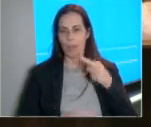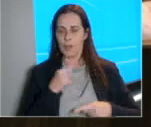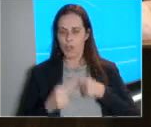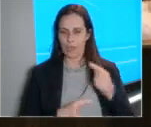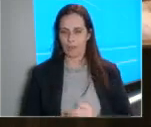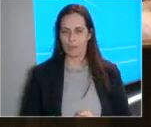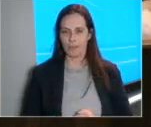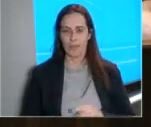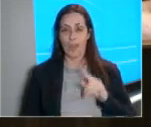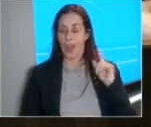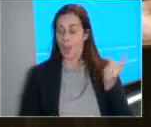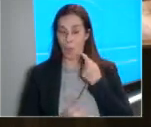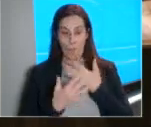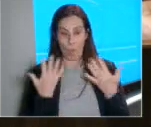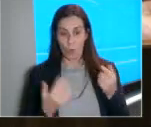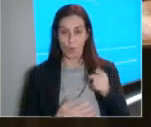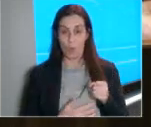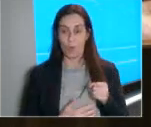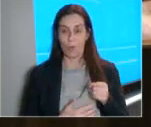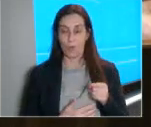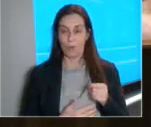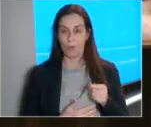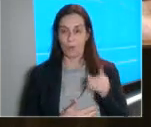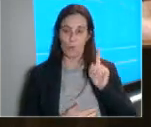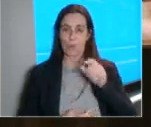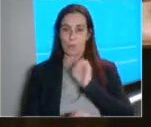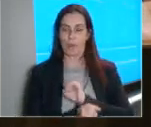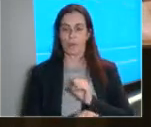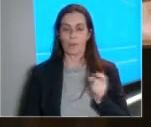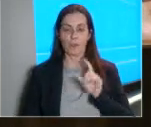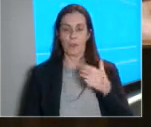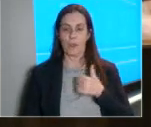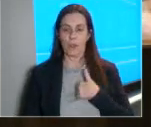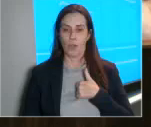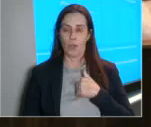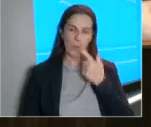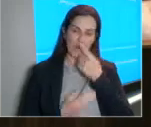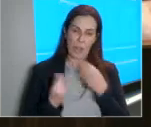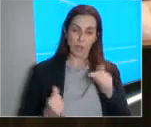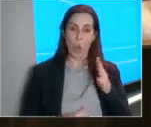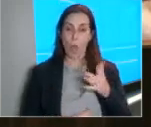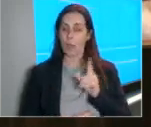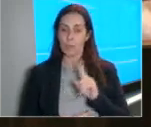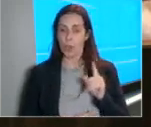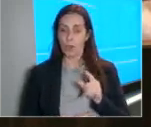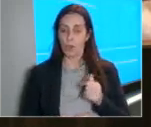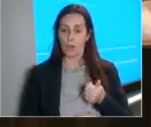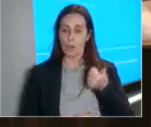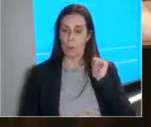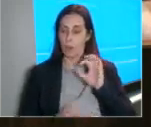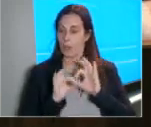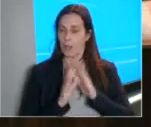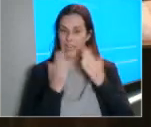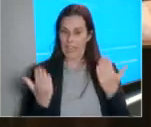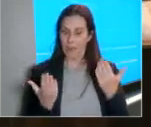שנים. לכולם ברור שהוא מקומו בכלל. זה לא שאני מנחש, זה לא אולי, זה לא שאתמול נפתחו